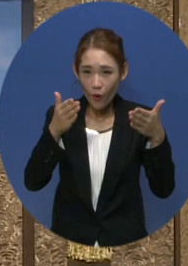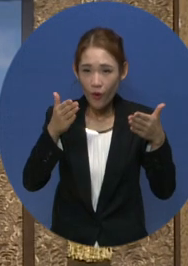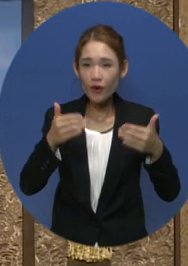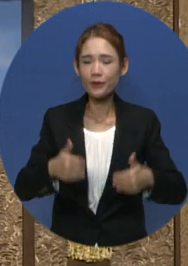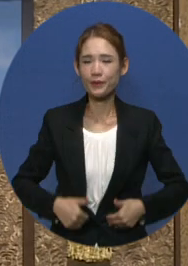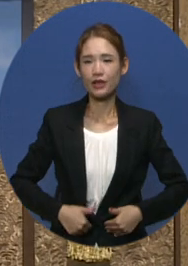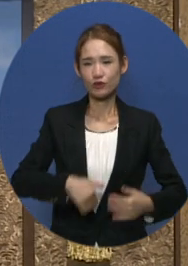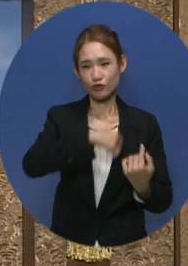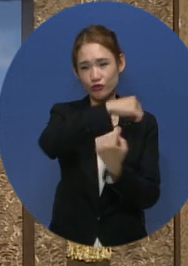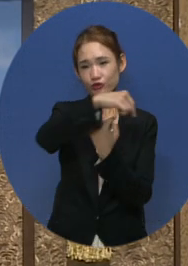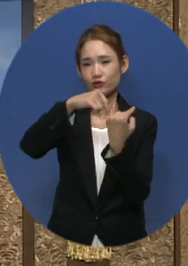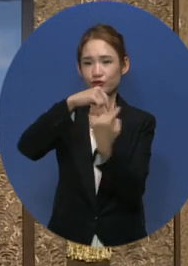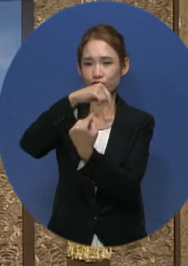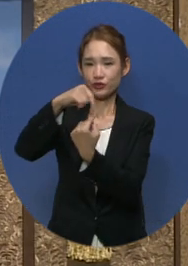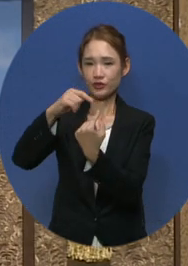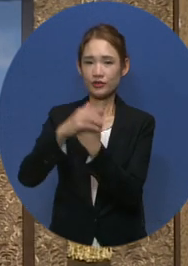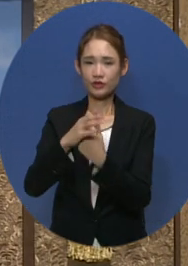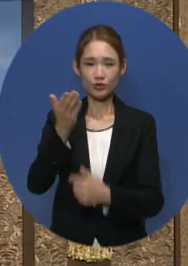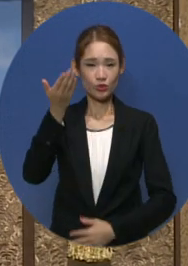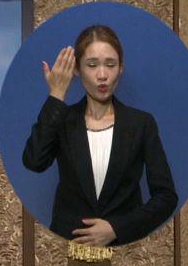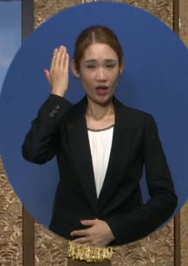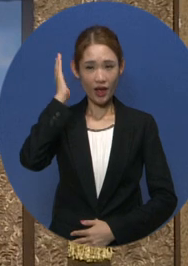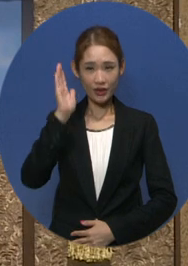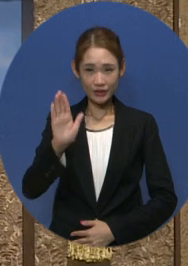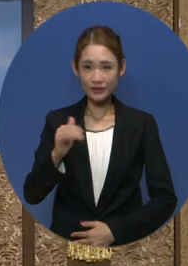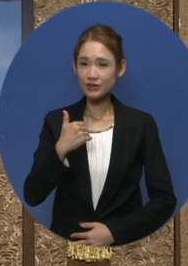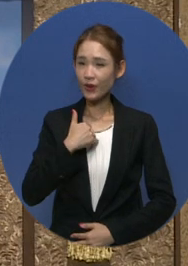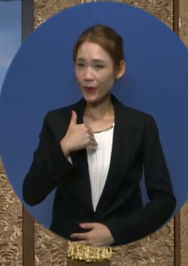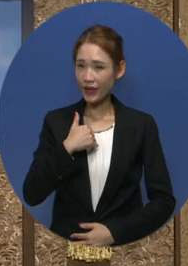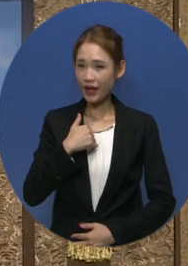있습니다. 최근에는 저희가 그